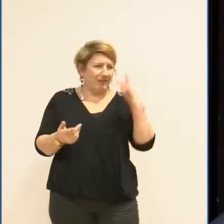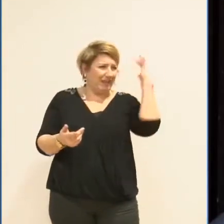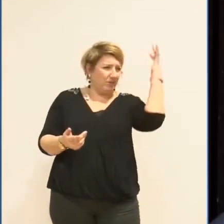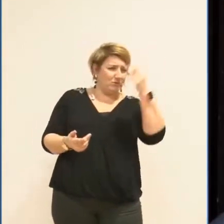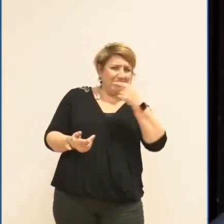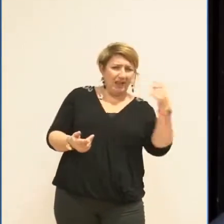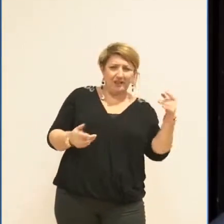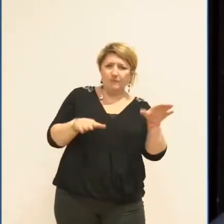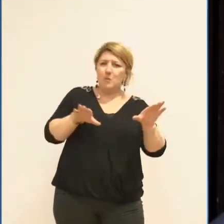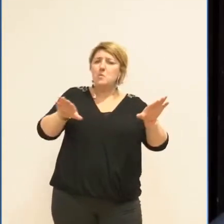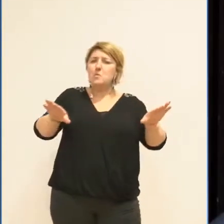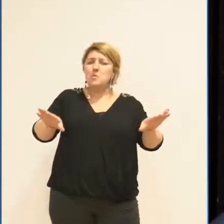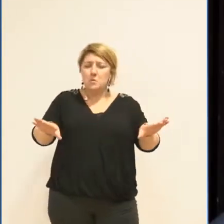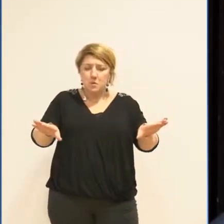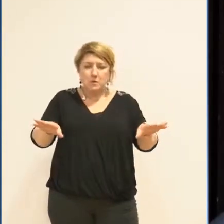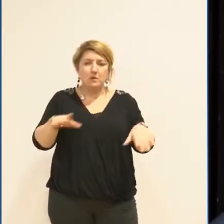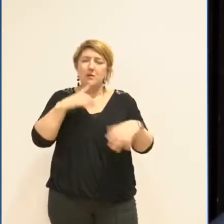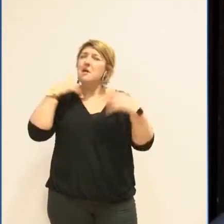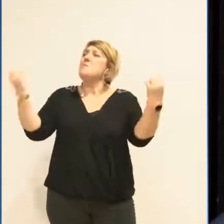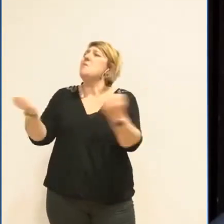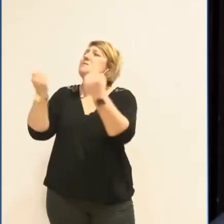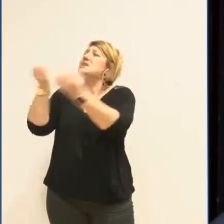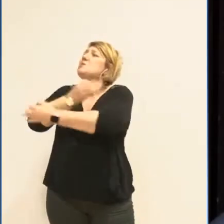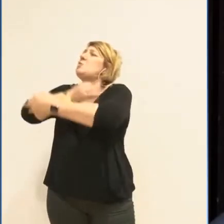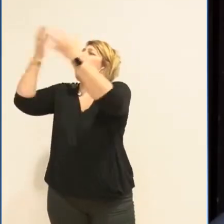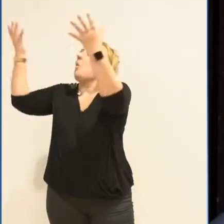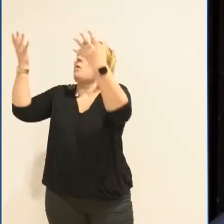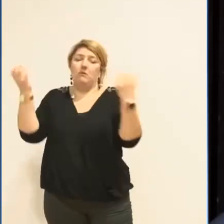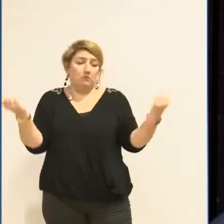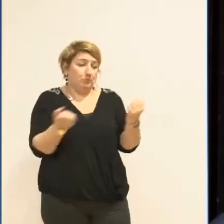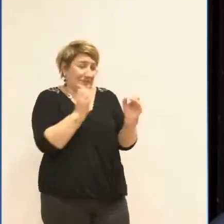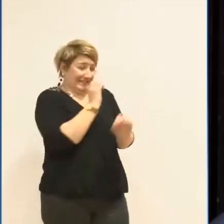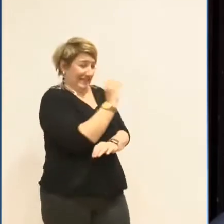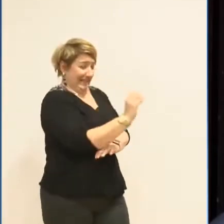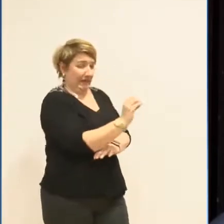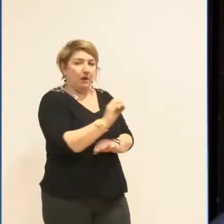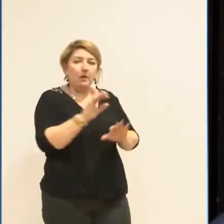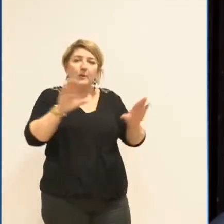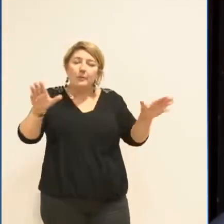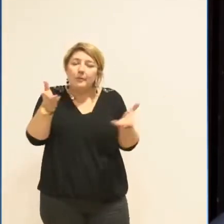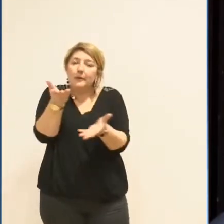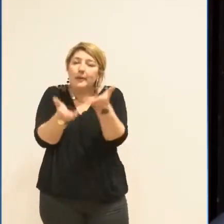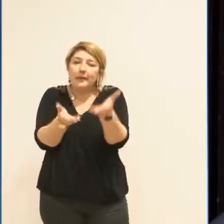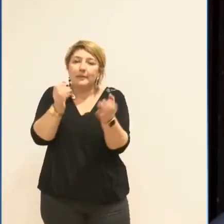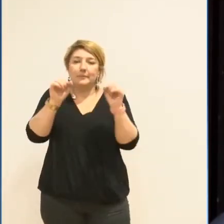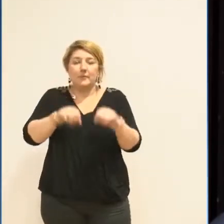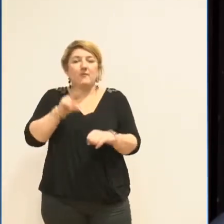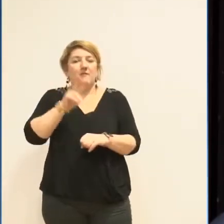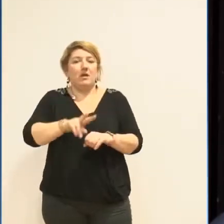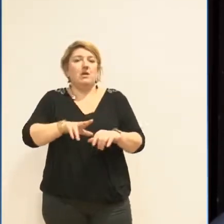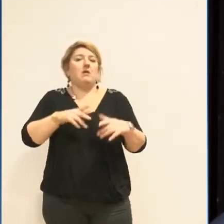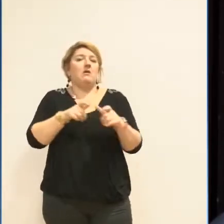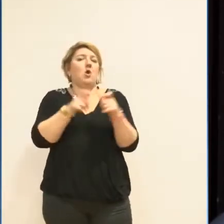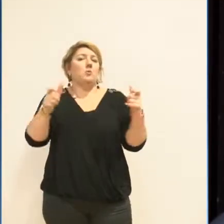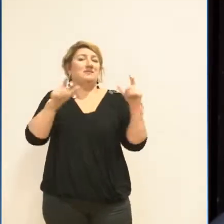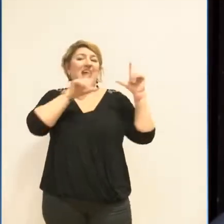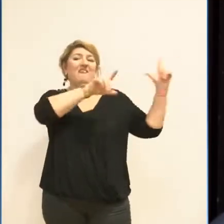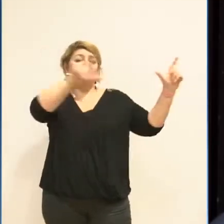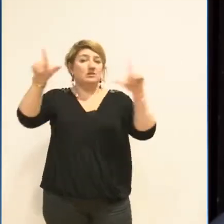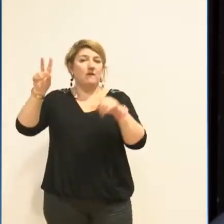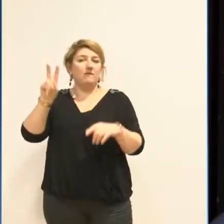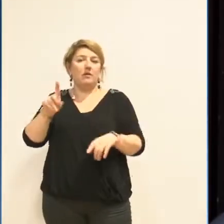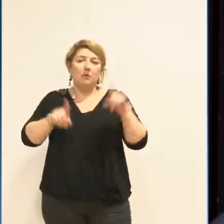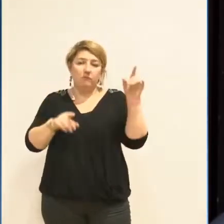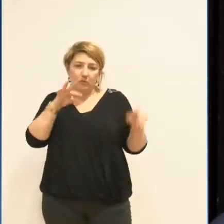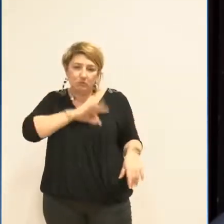publicitaire et celle du refus de toute publicité. Si les grands afficheurs ont parfois bénéficié de rentes financières indues,